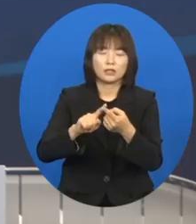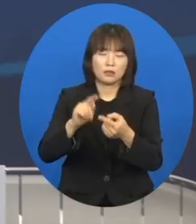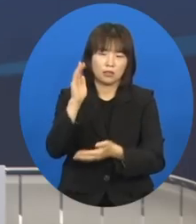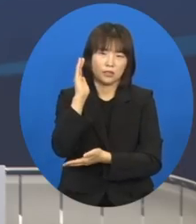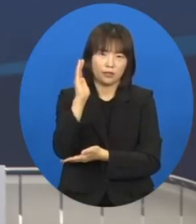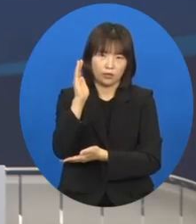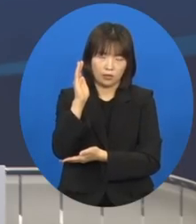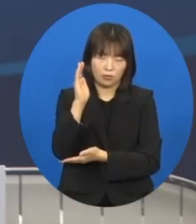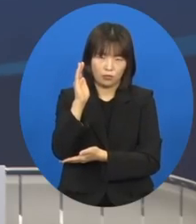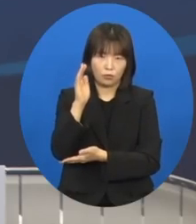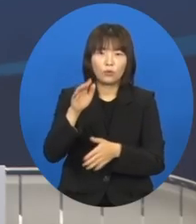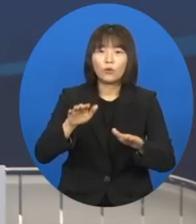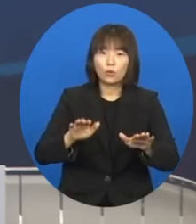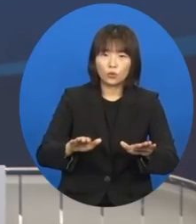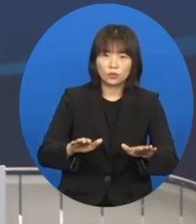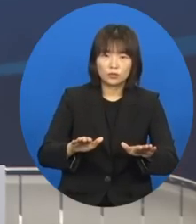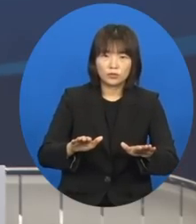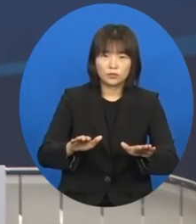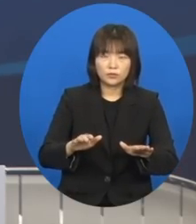자리에